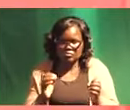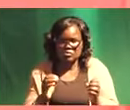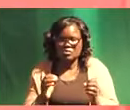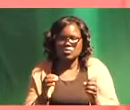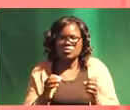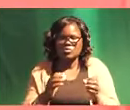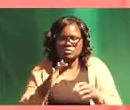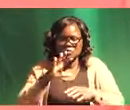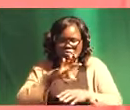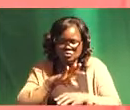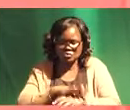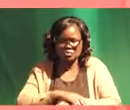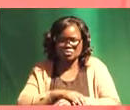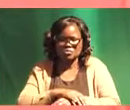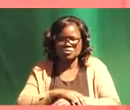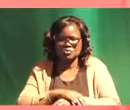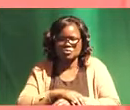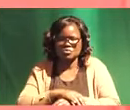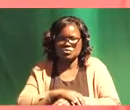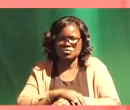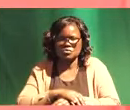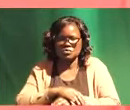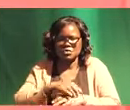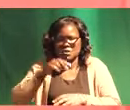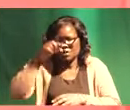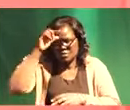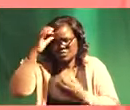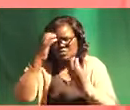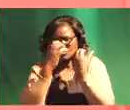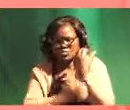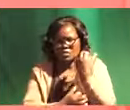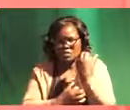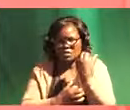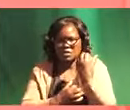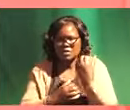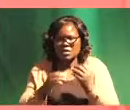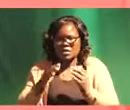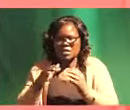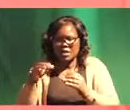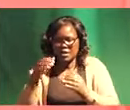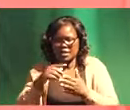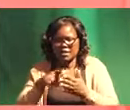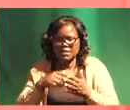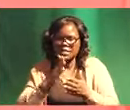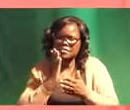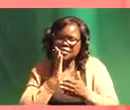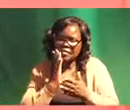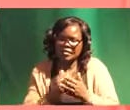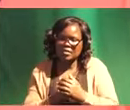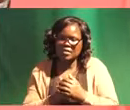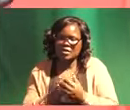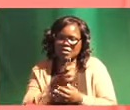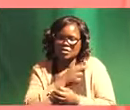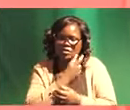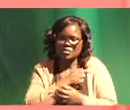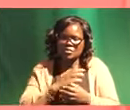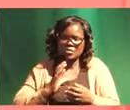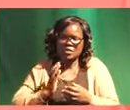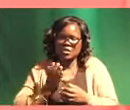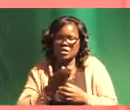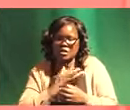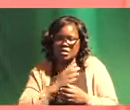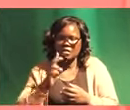inherited dunia ambayo haina kitu. Ninaomba hivi kama mama, hospitali yetu